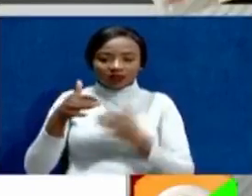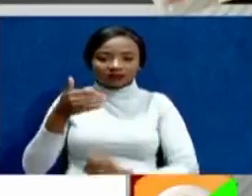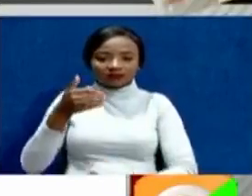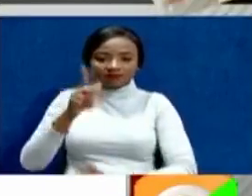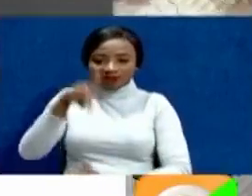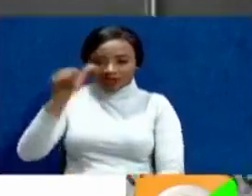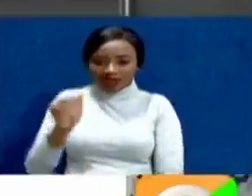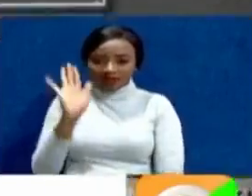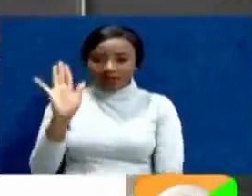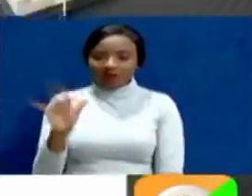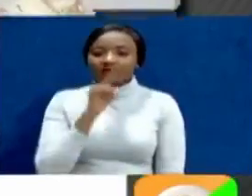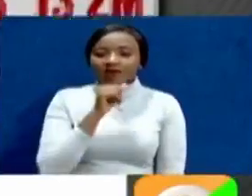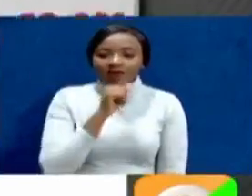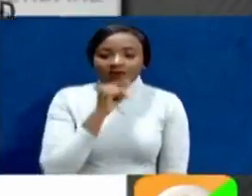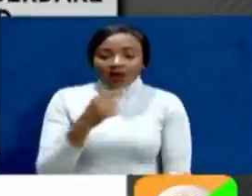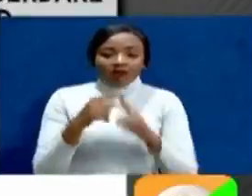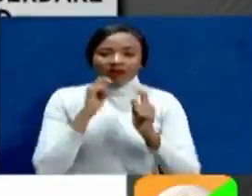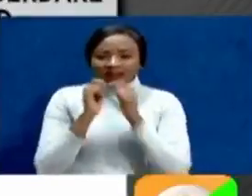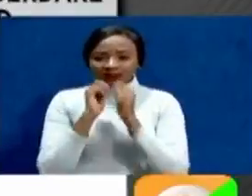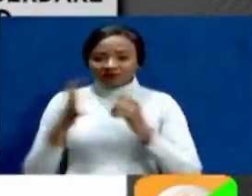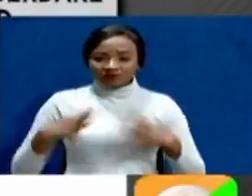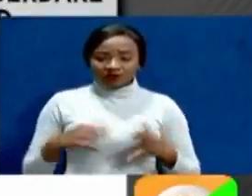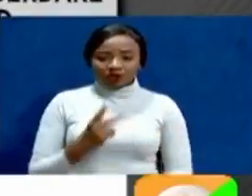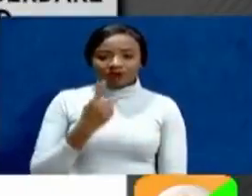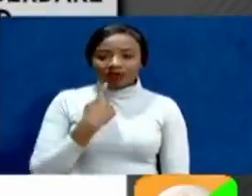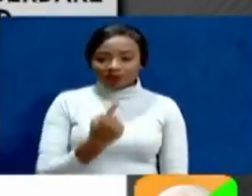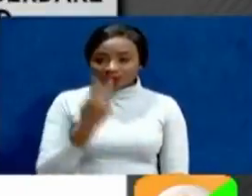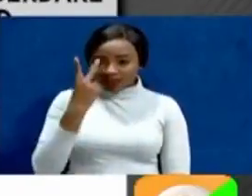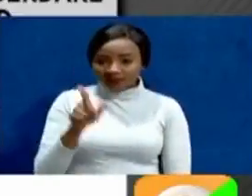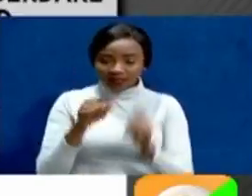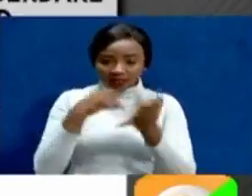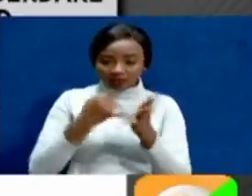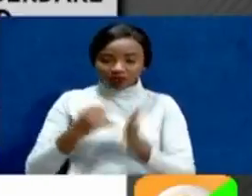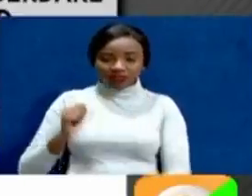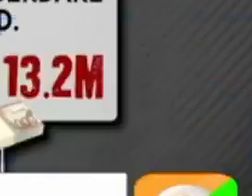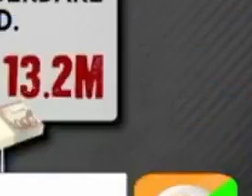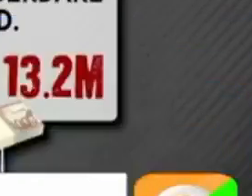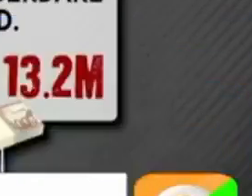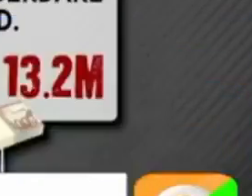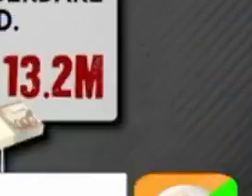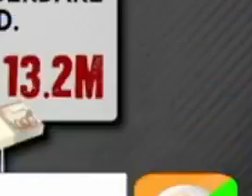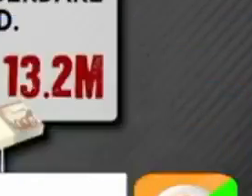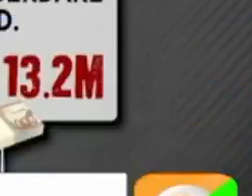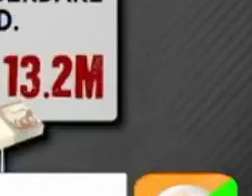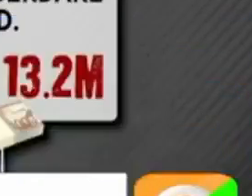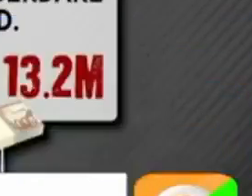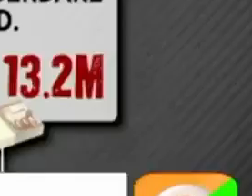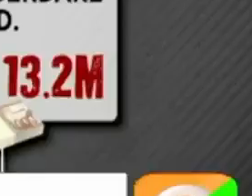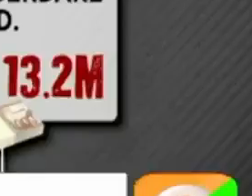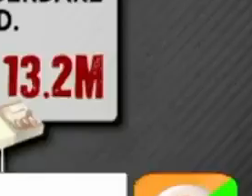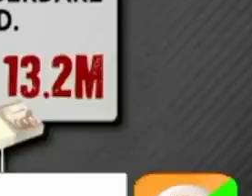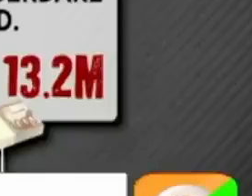Wapelelezi pia waliwahoji watu wapatao 102 wakiwemo seneta wa Laikipia John Diritu anayedaiwa kupokea kima cha shilingi